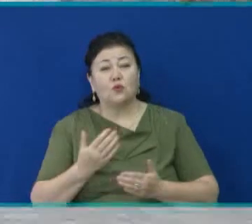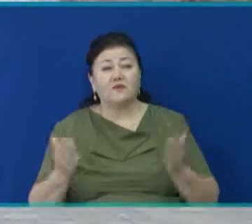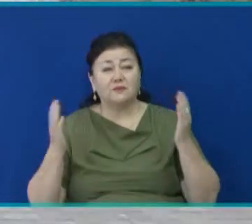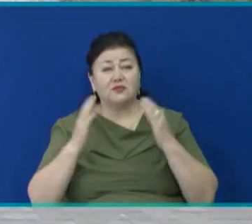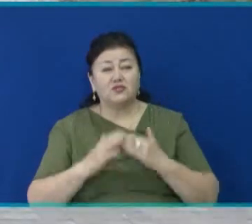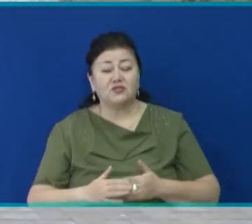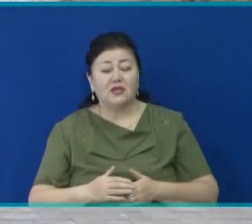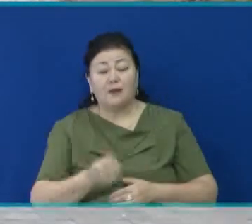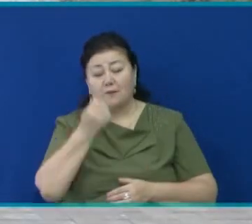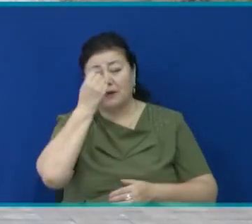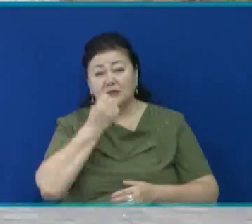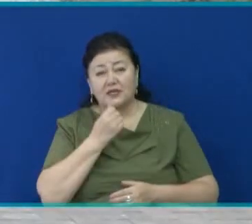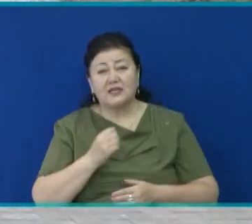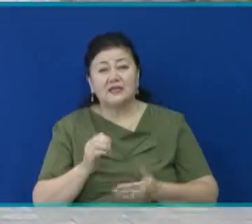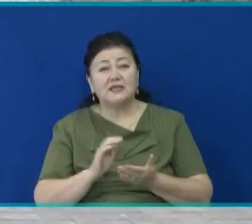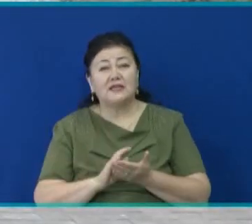спонсорам.